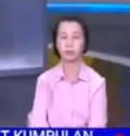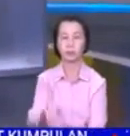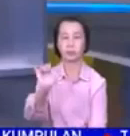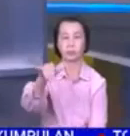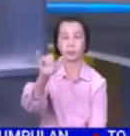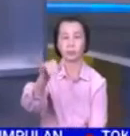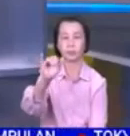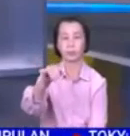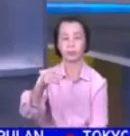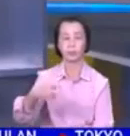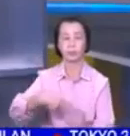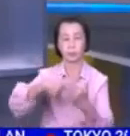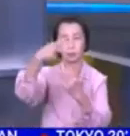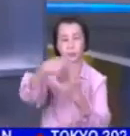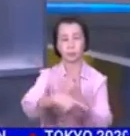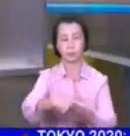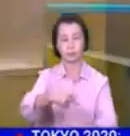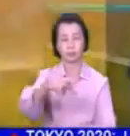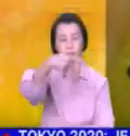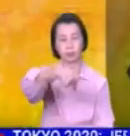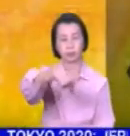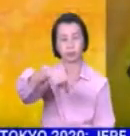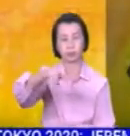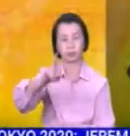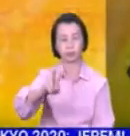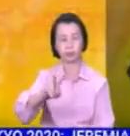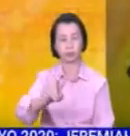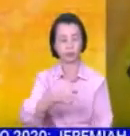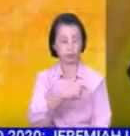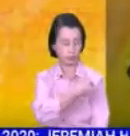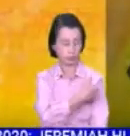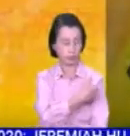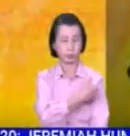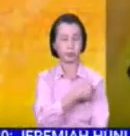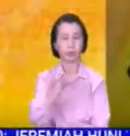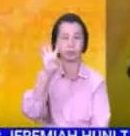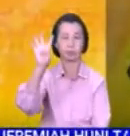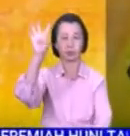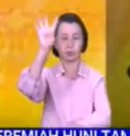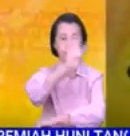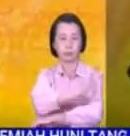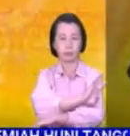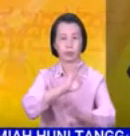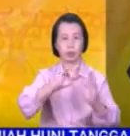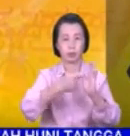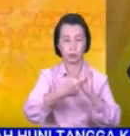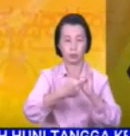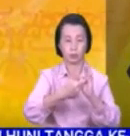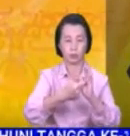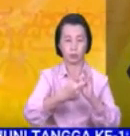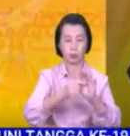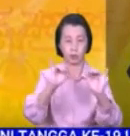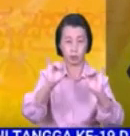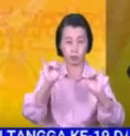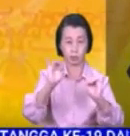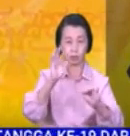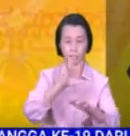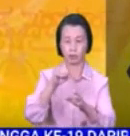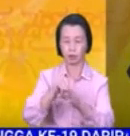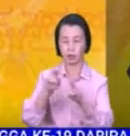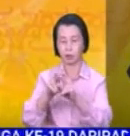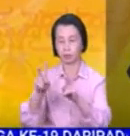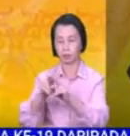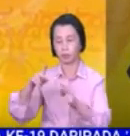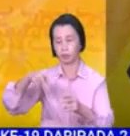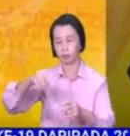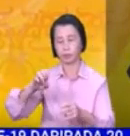Ya, Farha, program outreach vaksinasi COVID-19 yang akan diadakan selama 4 hari bermula Isnin ini akan melibatkan perkampungan